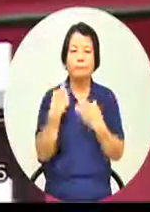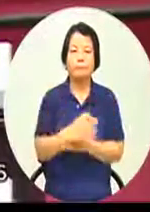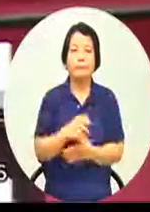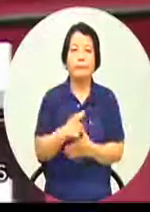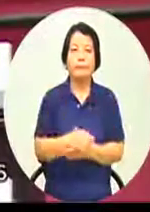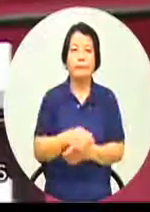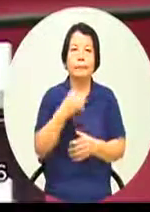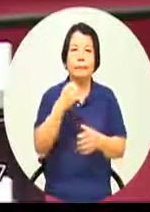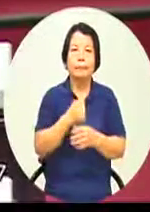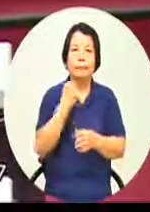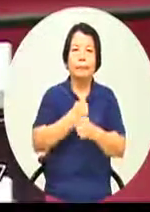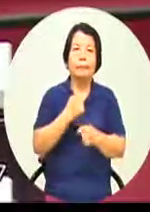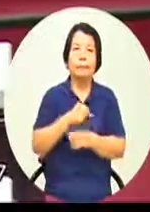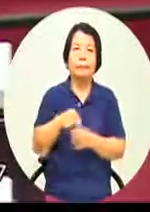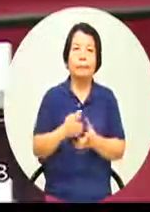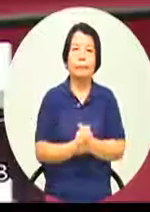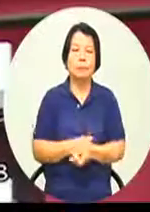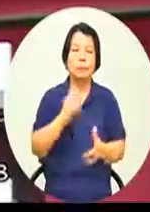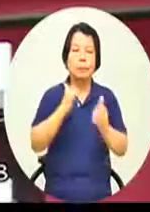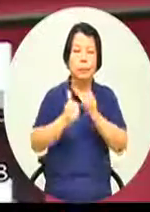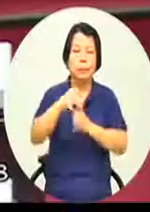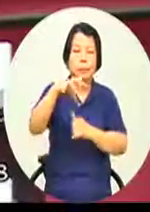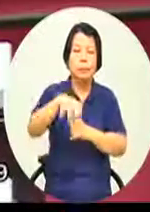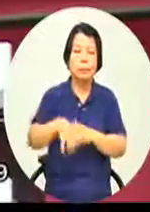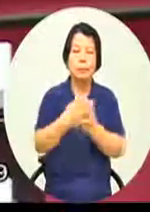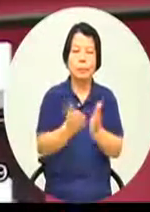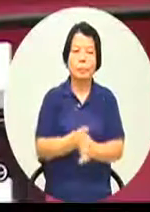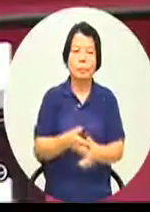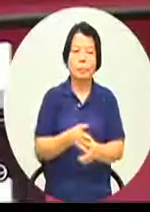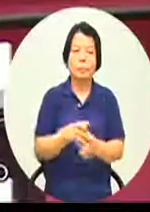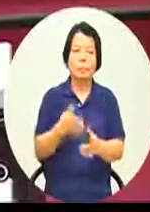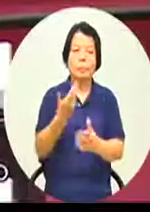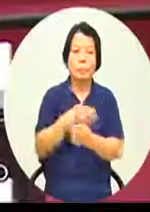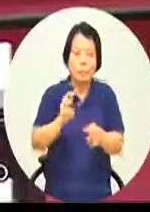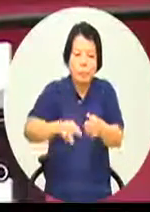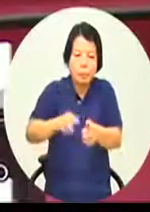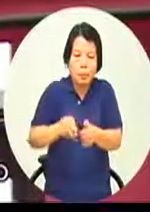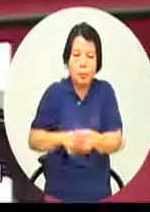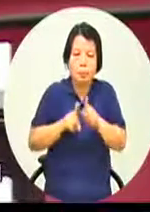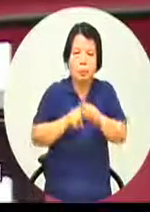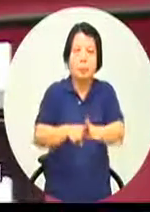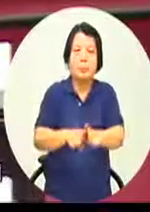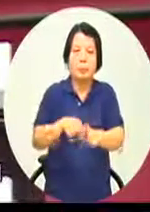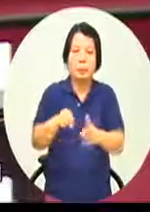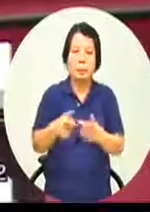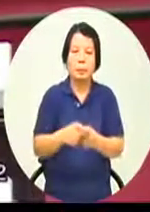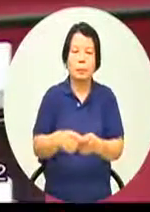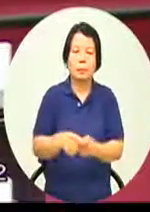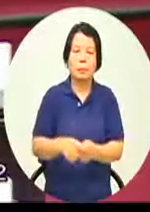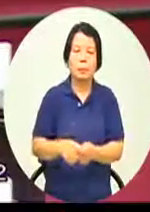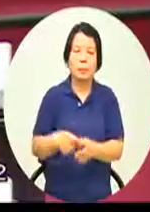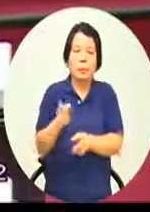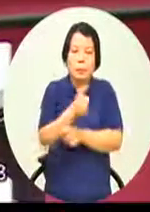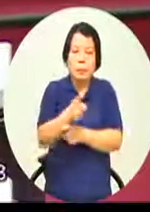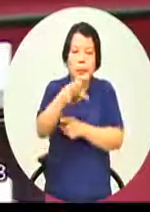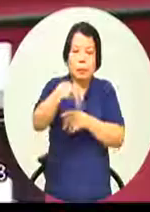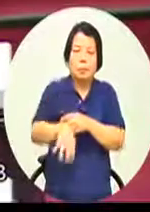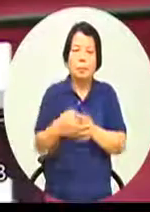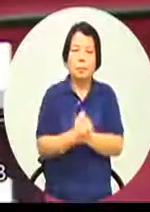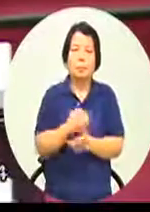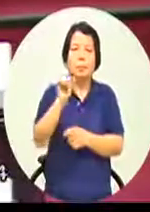局，他就可以培训这个陪伴犬，医生犬。那消防局呢，就可以认养